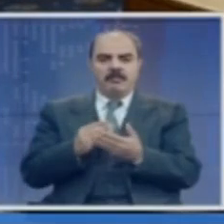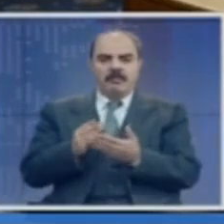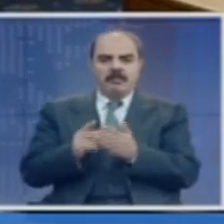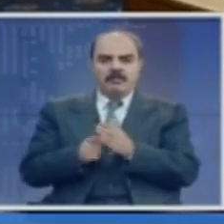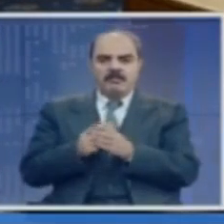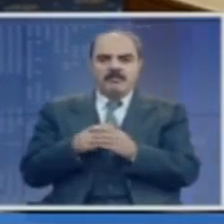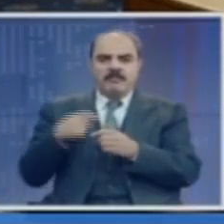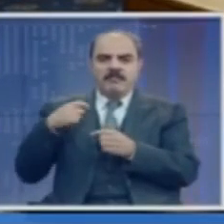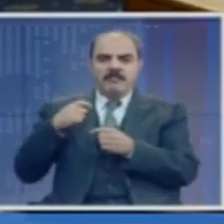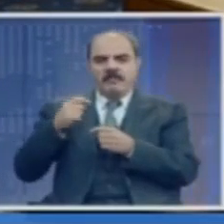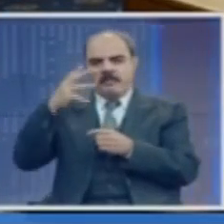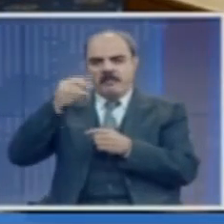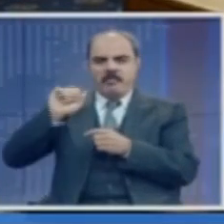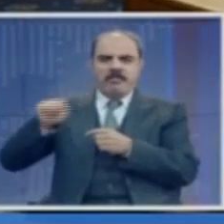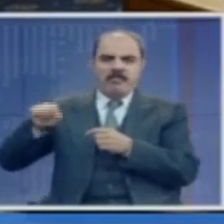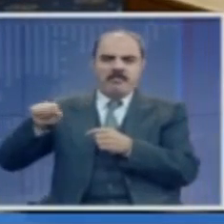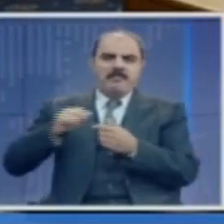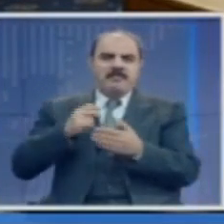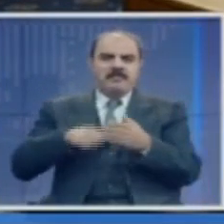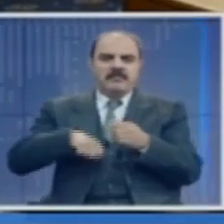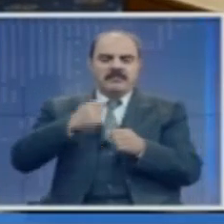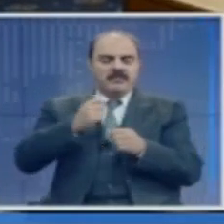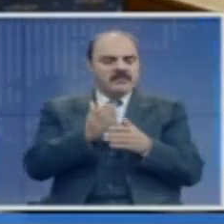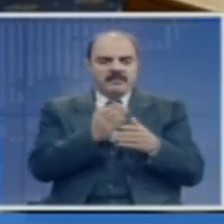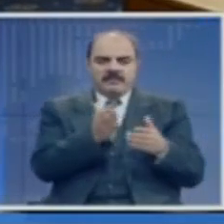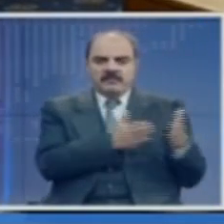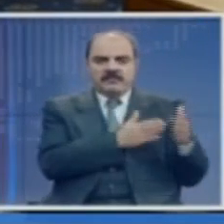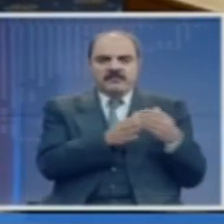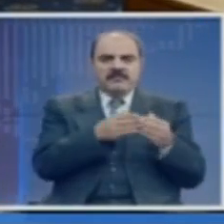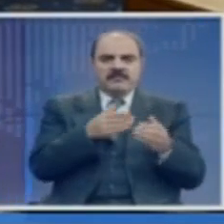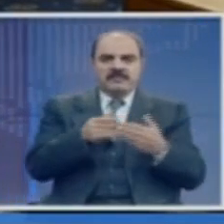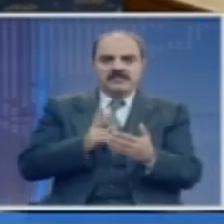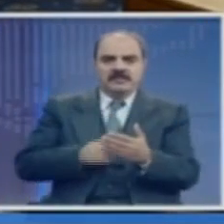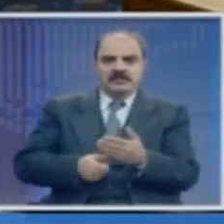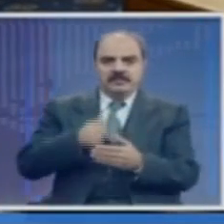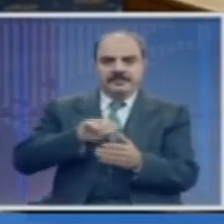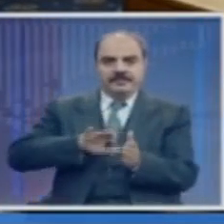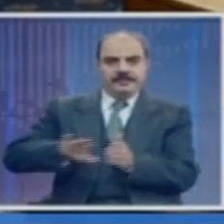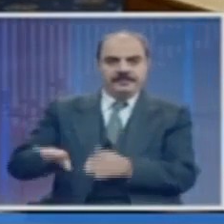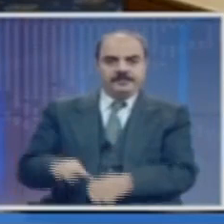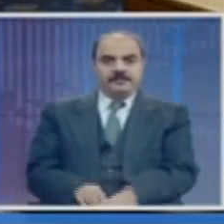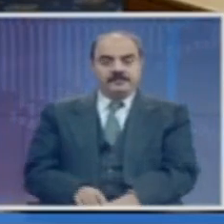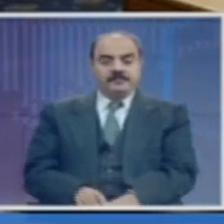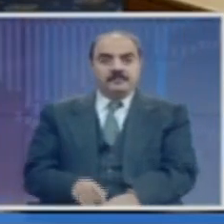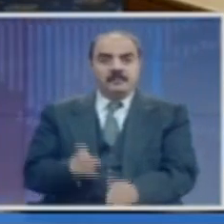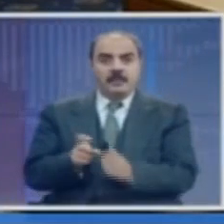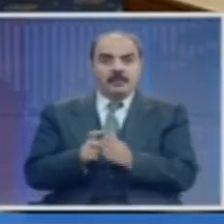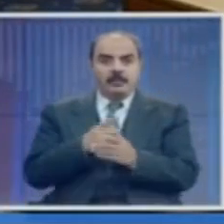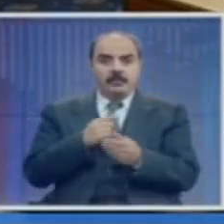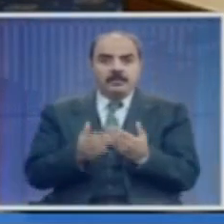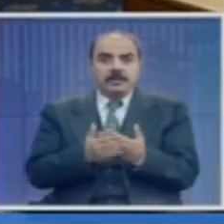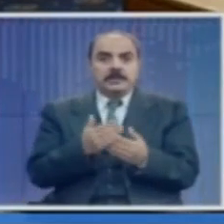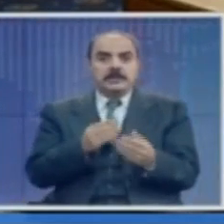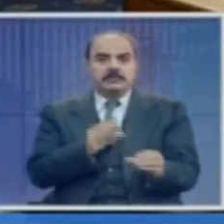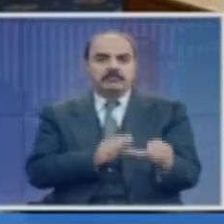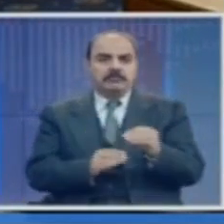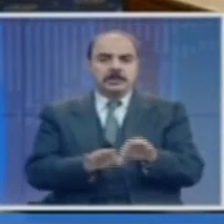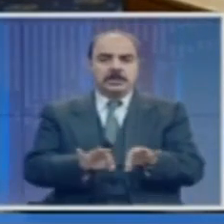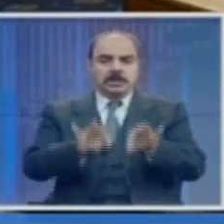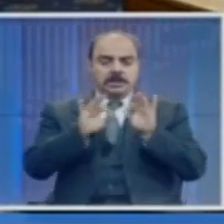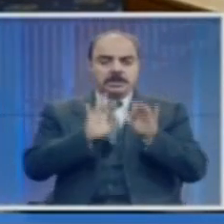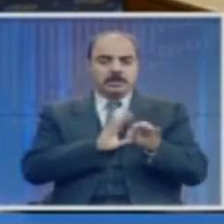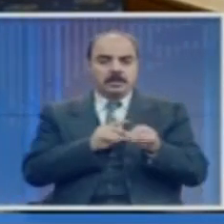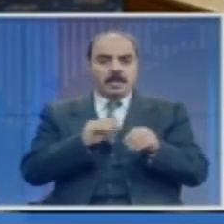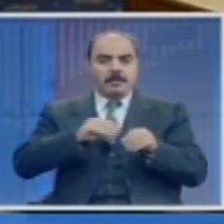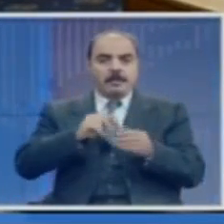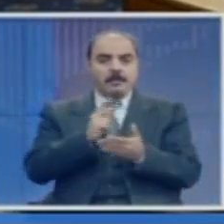هي المرة الأولى التي يتم فيها تجاوز فيتو لترامب خلال رئاسته. ويتضمن القانون عددا من قضايا السياسة